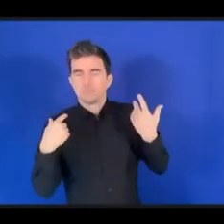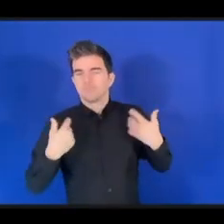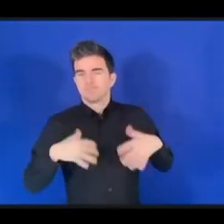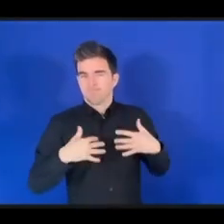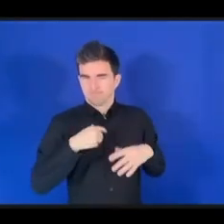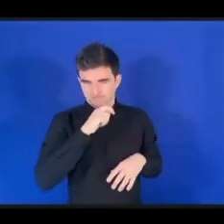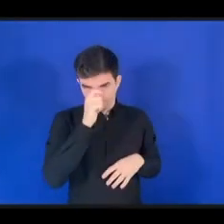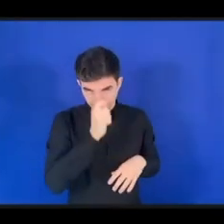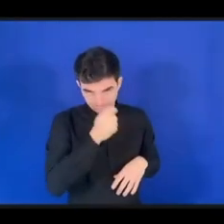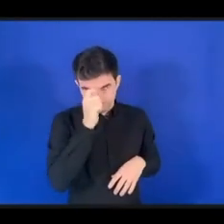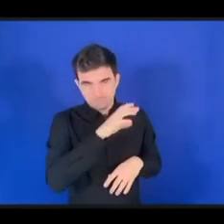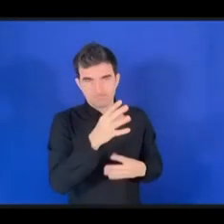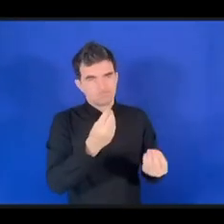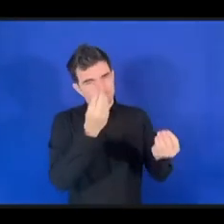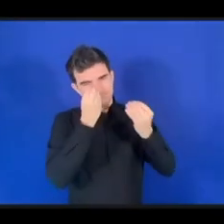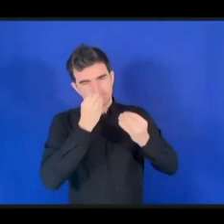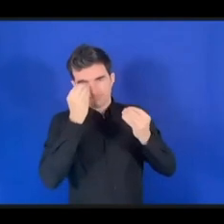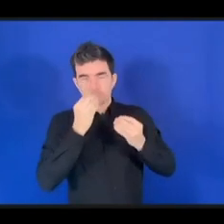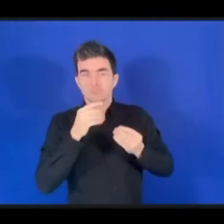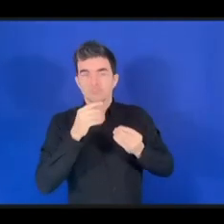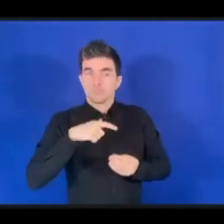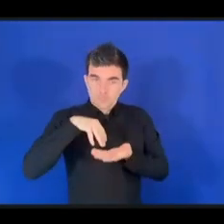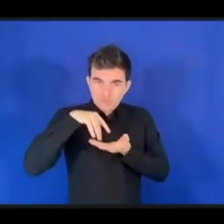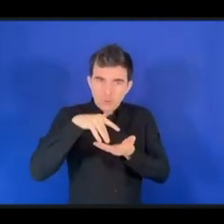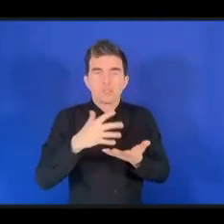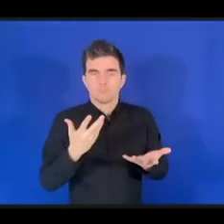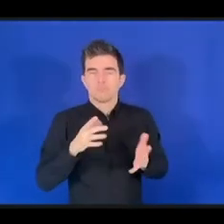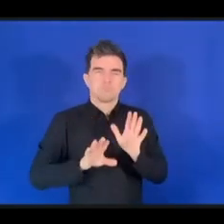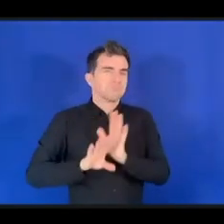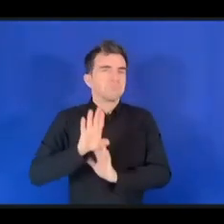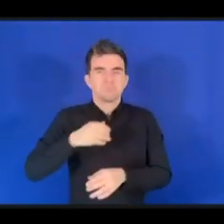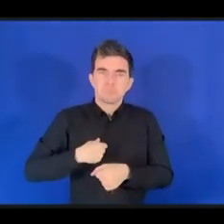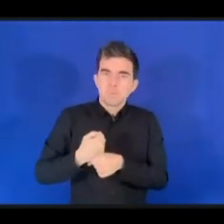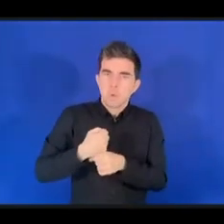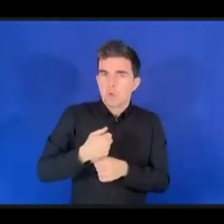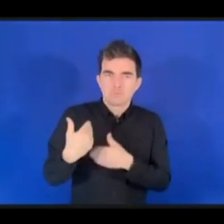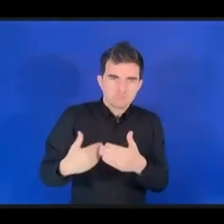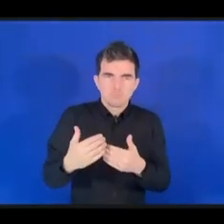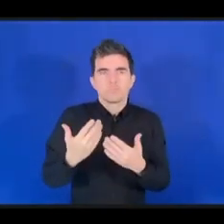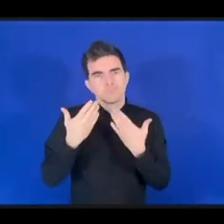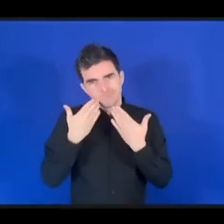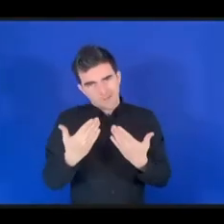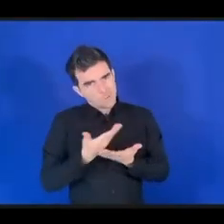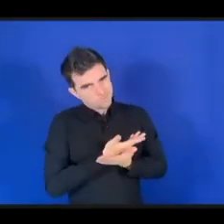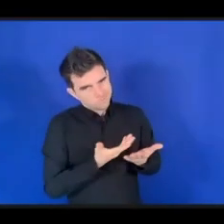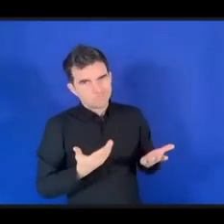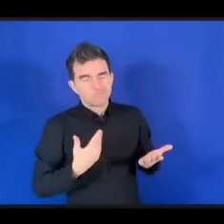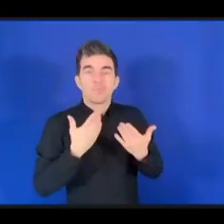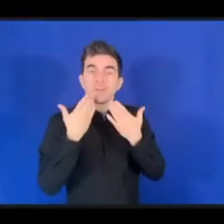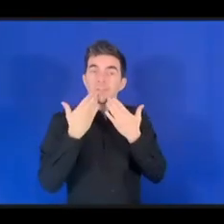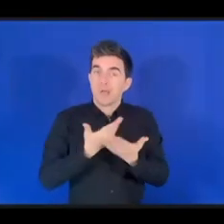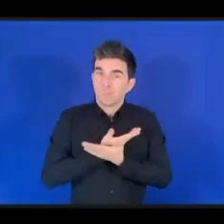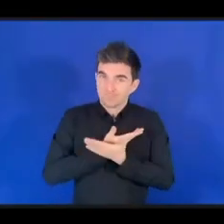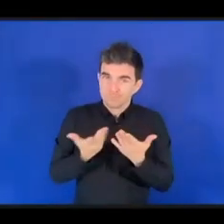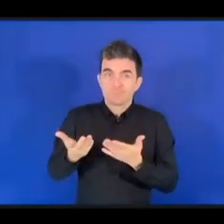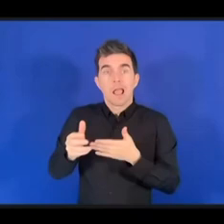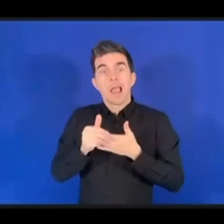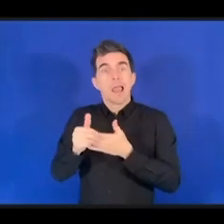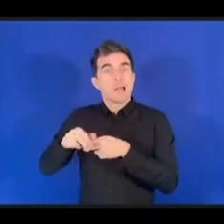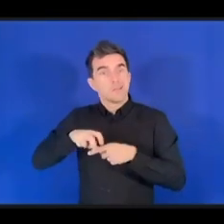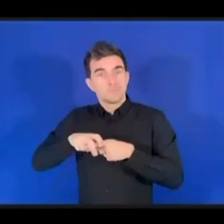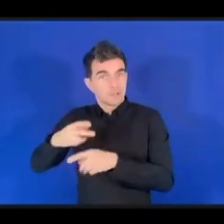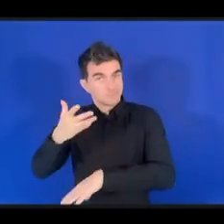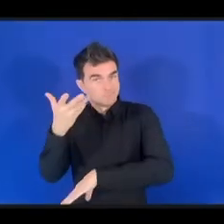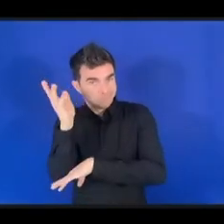学习之旅呢，也是能够极大的提高了我的能力和技能。感谢领导小组让我能够在这个闭幕式上